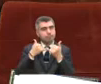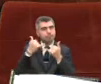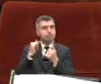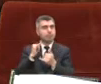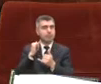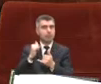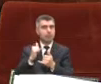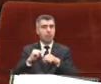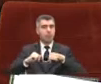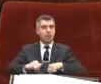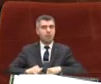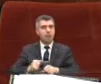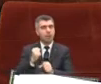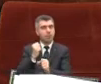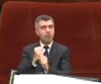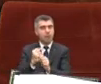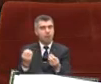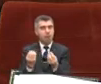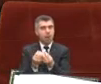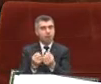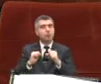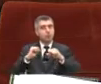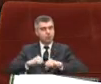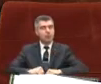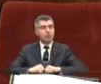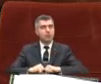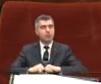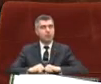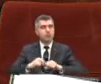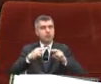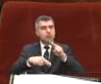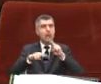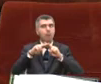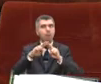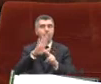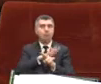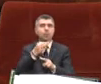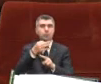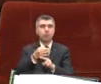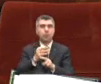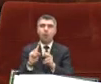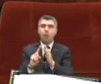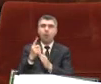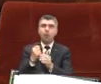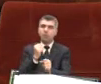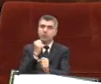كلهم وخدامين معهم وهما تجاوبوا معنا وخدامين. هذا من أول الأولويات